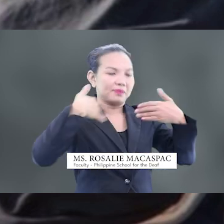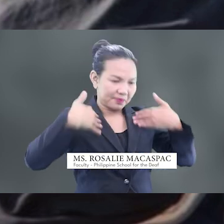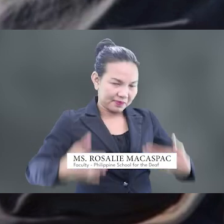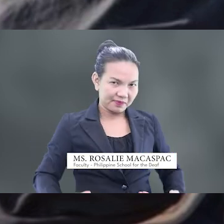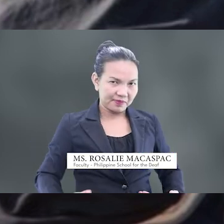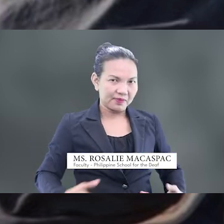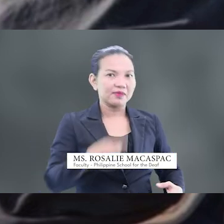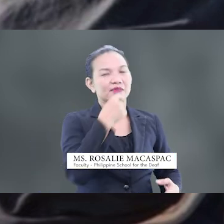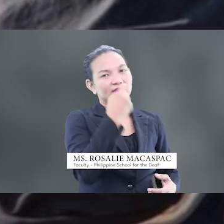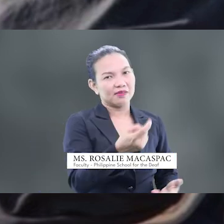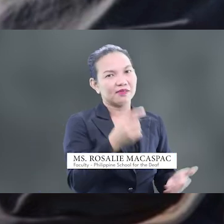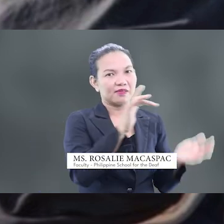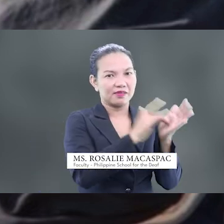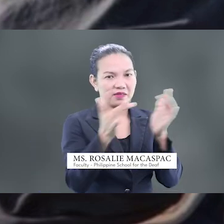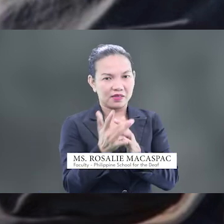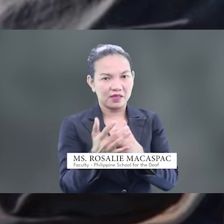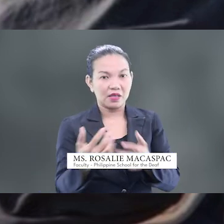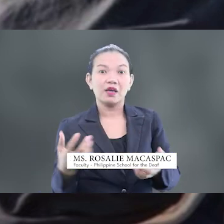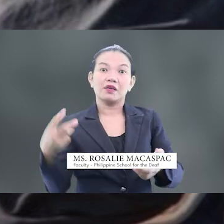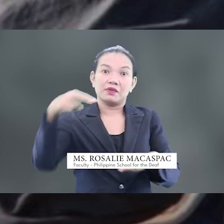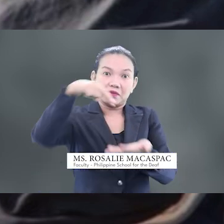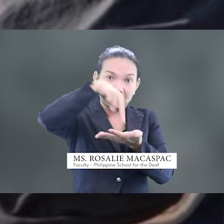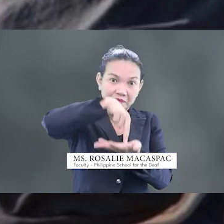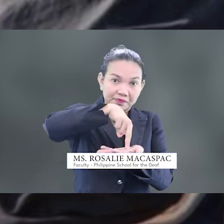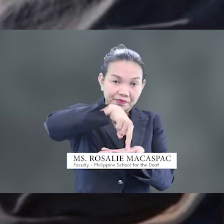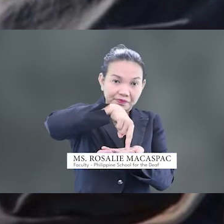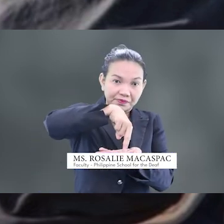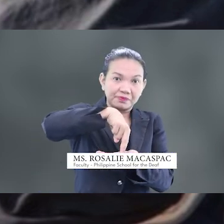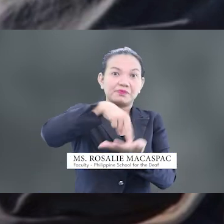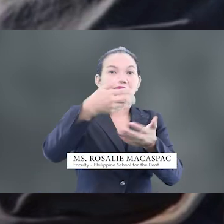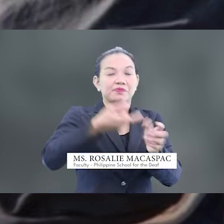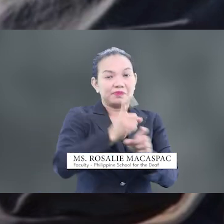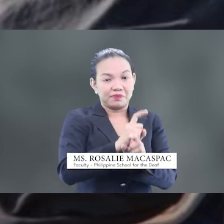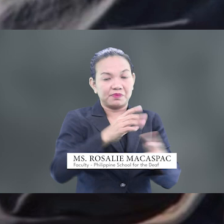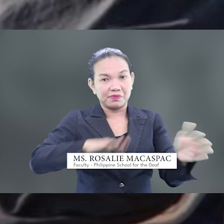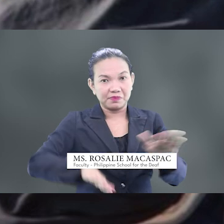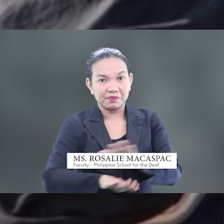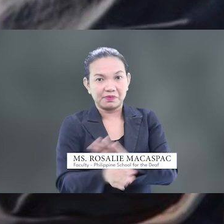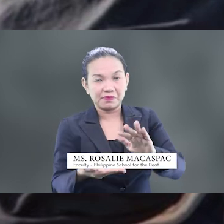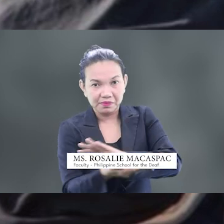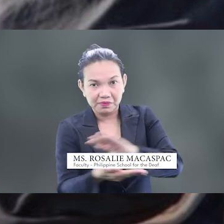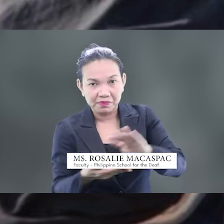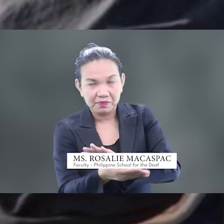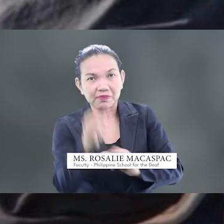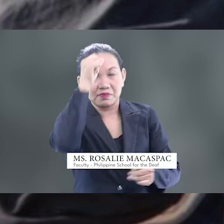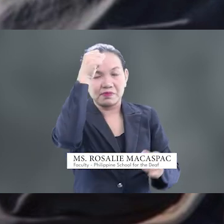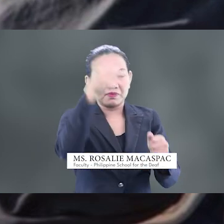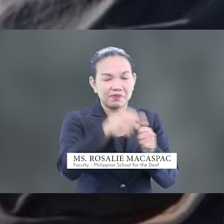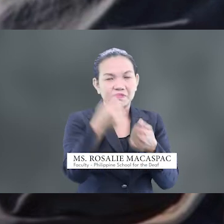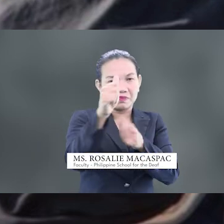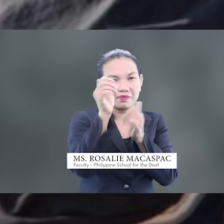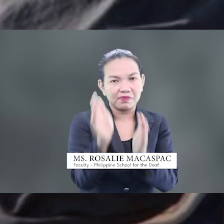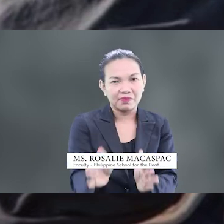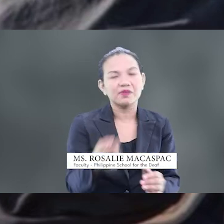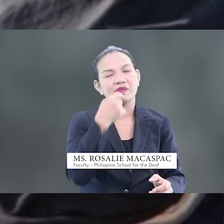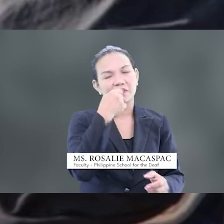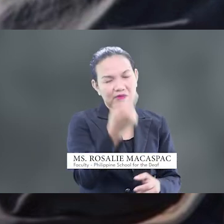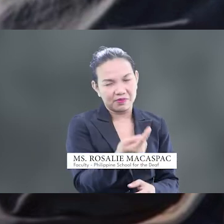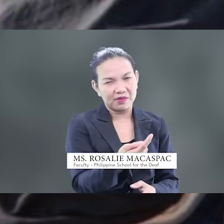ang tinutukoy ni Jesus. Nang bumangon siya mula sa mga patay, naalala ng kanyang mga alagad ang sinabi niyang